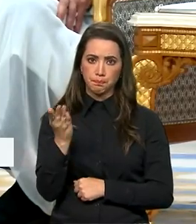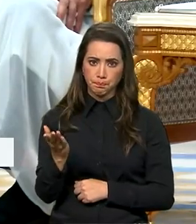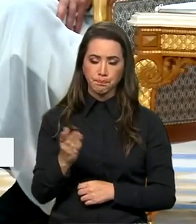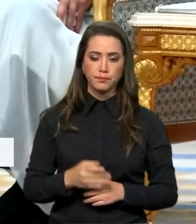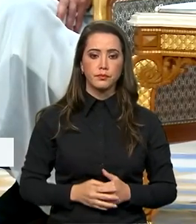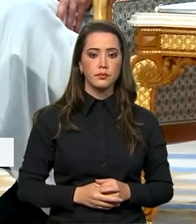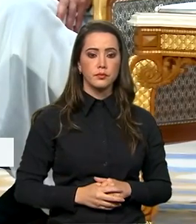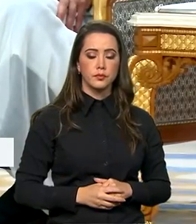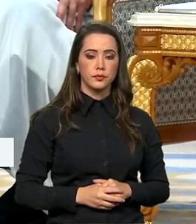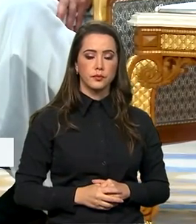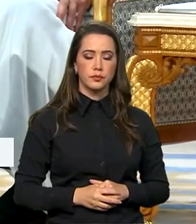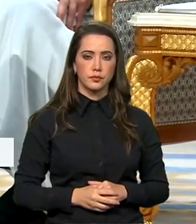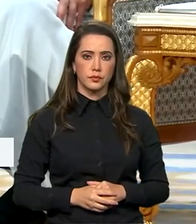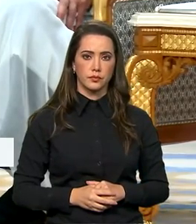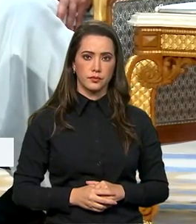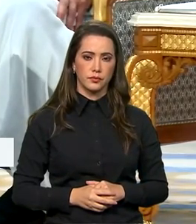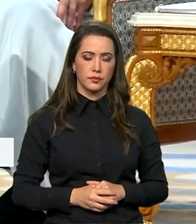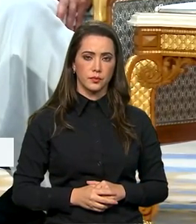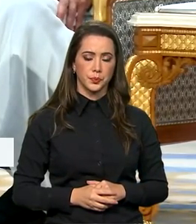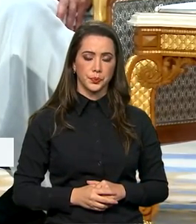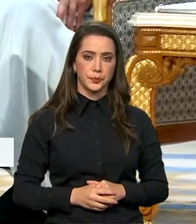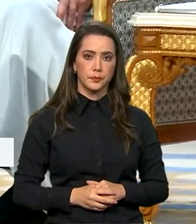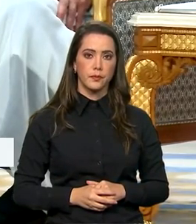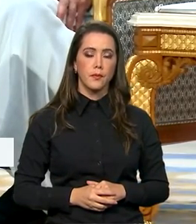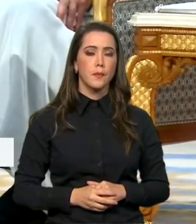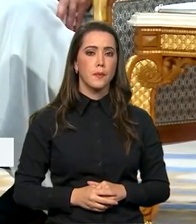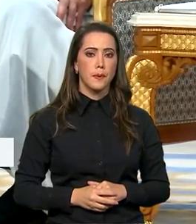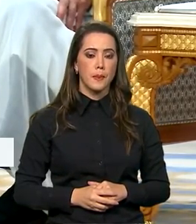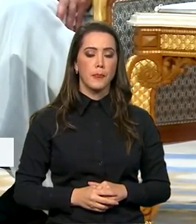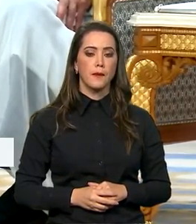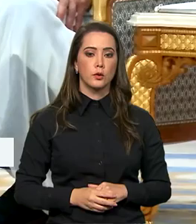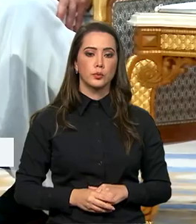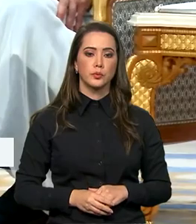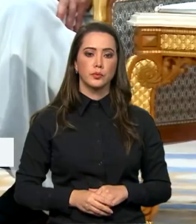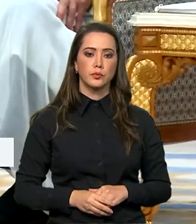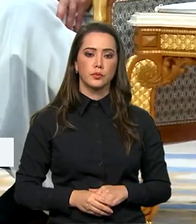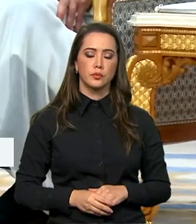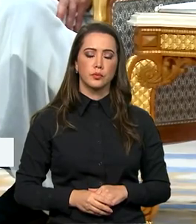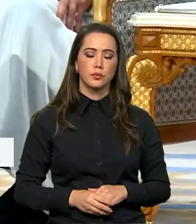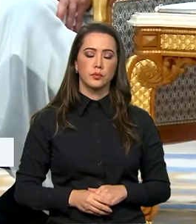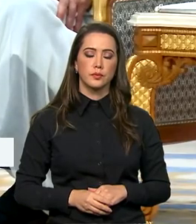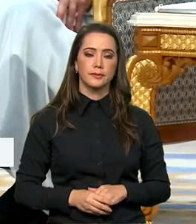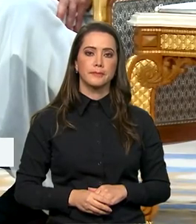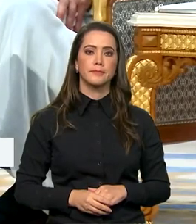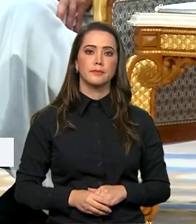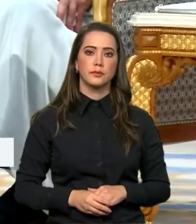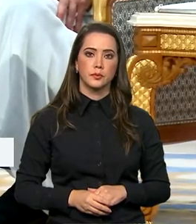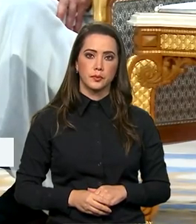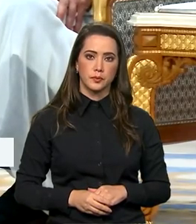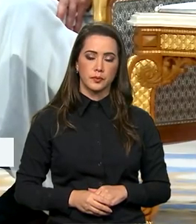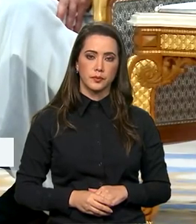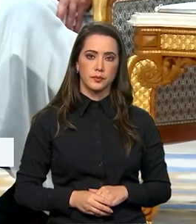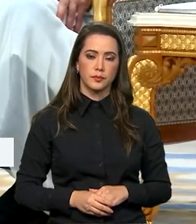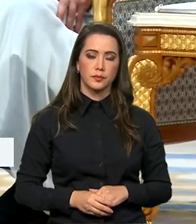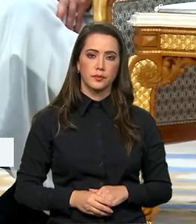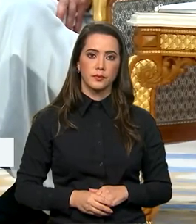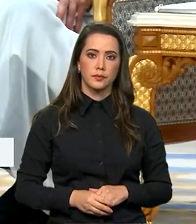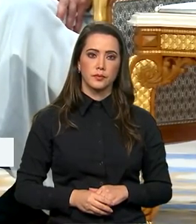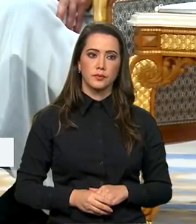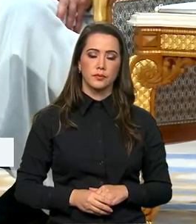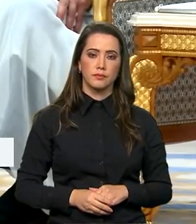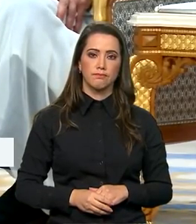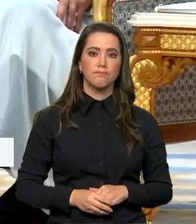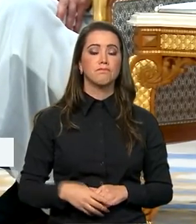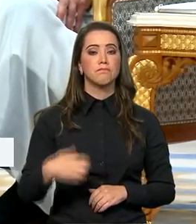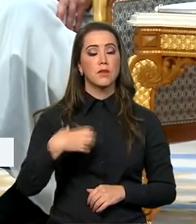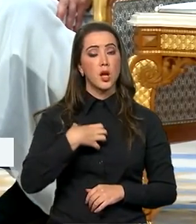المناسبة استقبلت بحفاوات كبيرة وبسخاء كبير من قبل والدكم الشيخ زايد أبو نهيان.